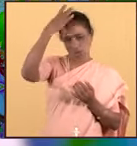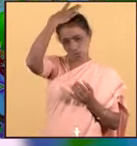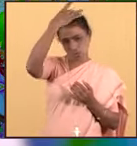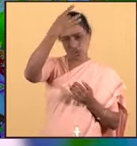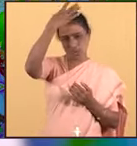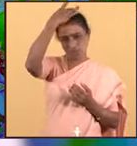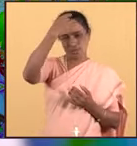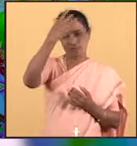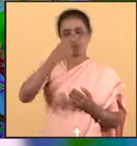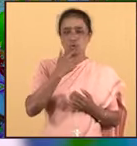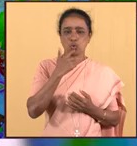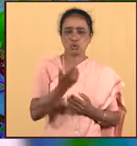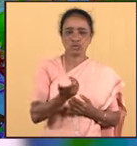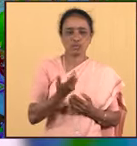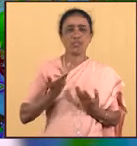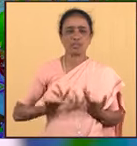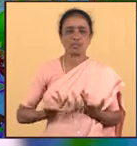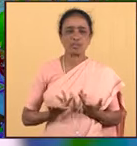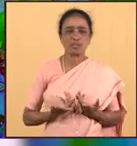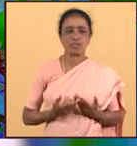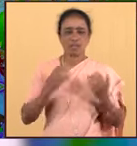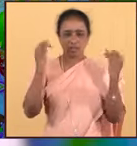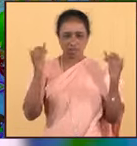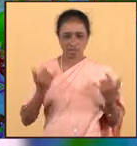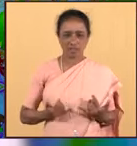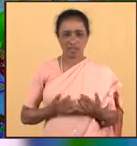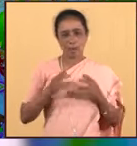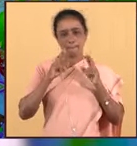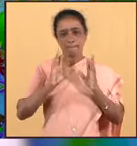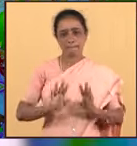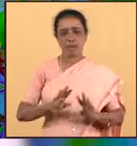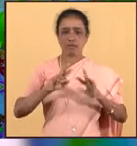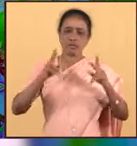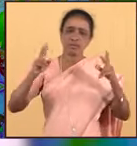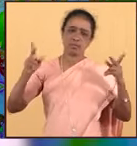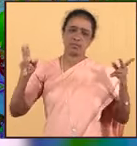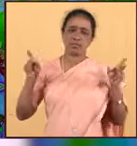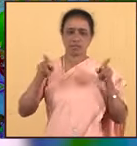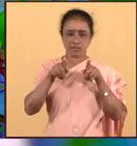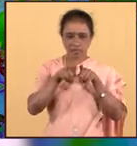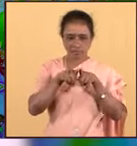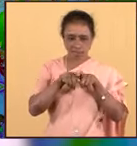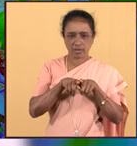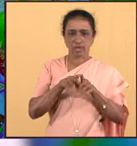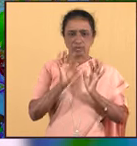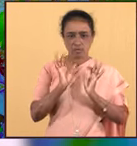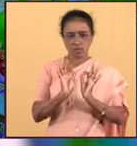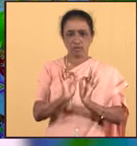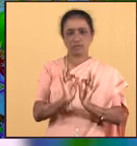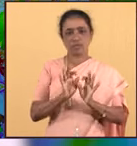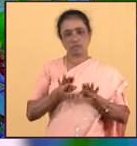அவர்கள் என்று ஒரு கூற்றை சொல்றார். என்ன சொல்றாங்க அப்படின்னா, இந்தியா பல்வேறு நம்பிக்கைகளை சமமாக போற்றி மதிக்கப்படும்